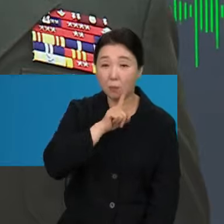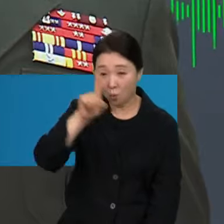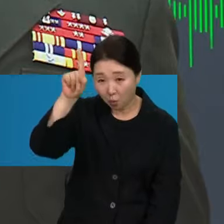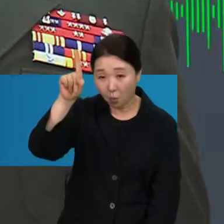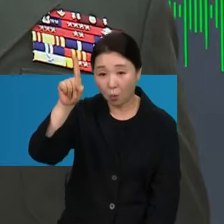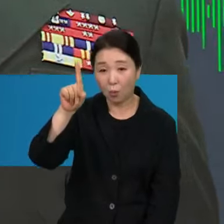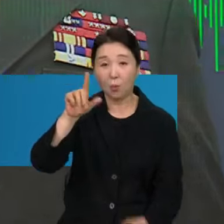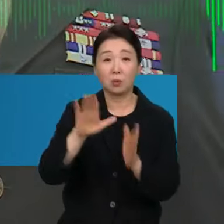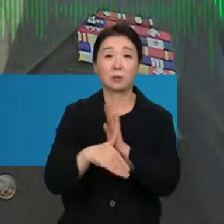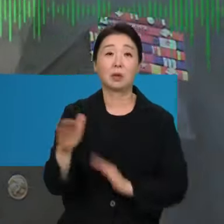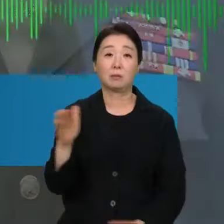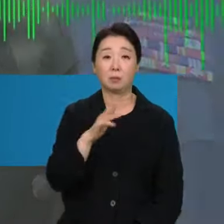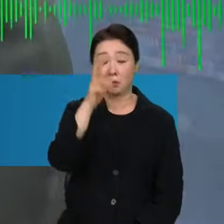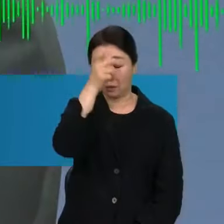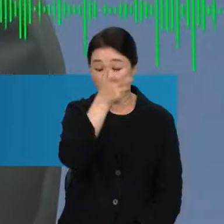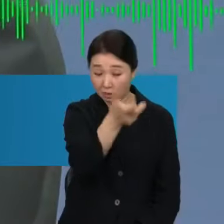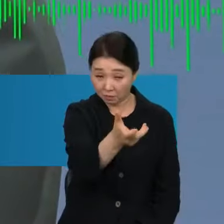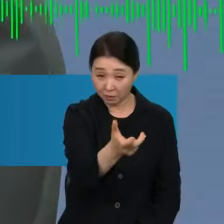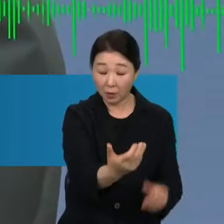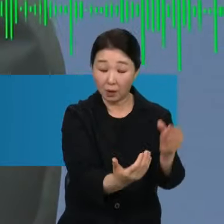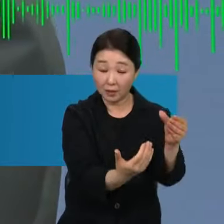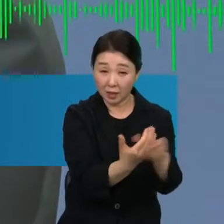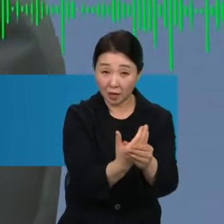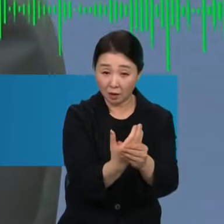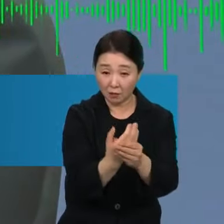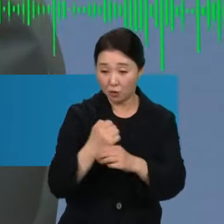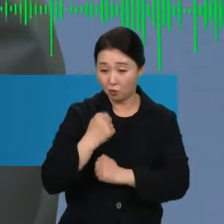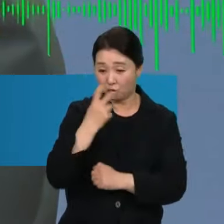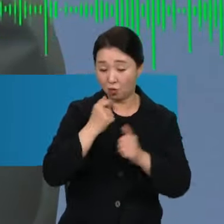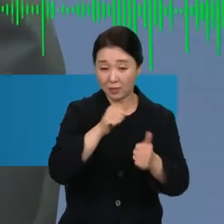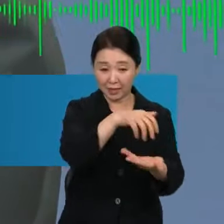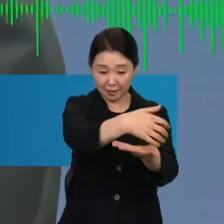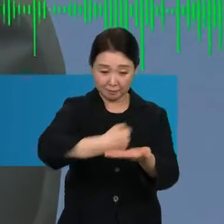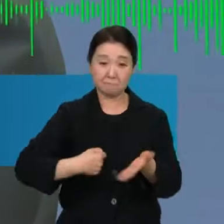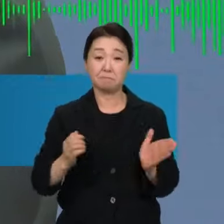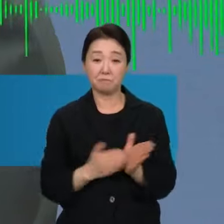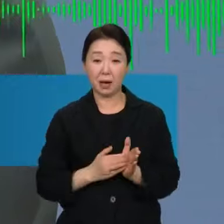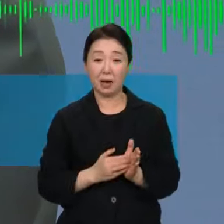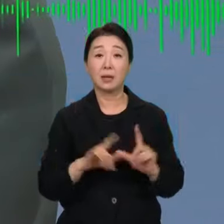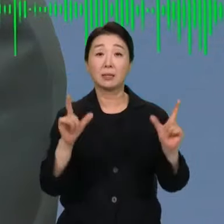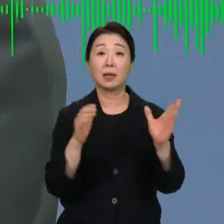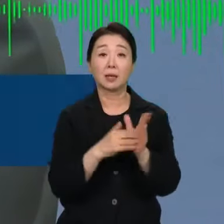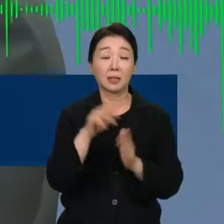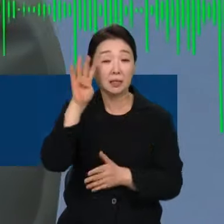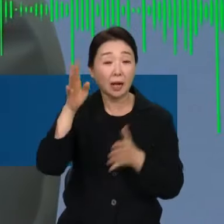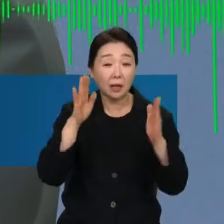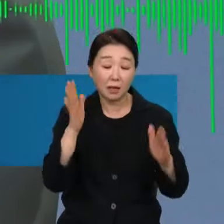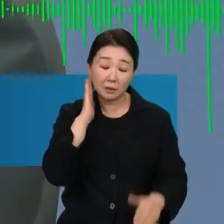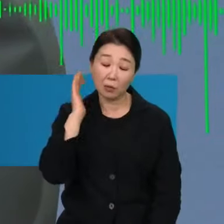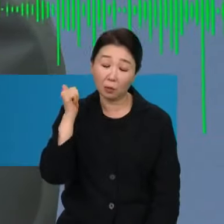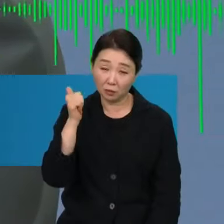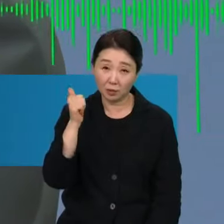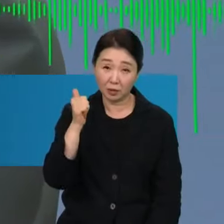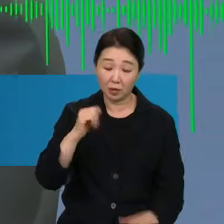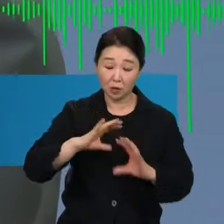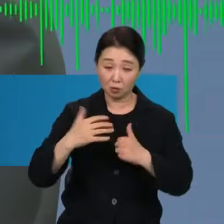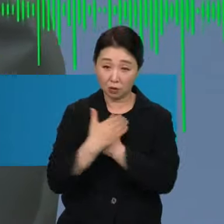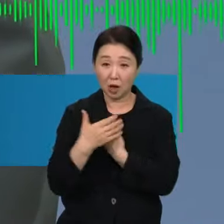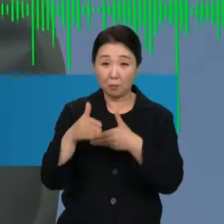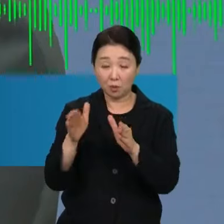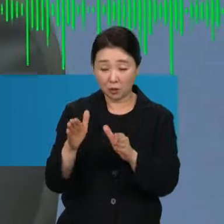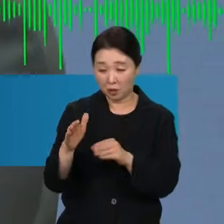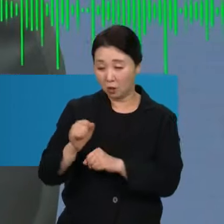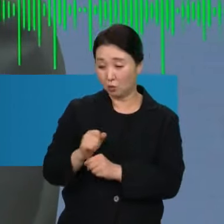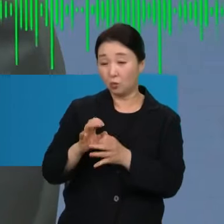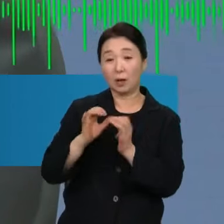날부터 경찰로 넘어간 사건을 군 검찰이 다시 가져온 날까지 총 나흘간 대통령실 국가안보실 또 군